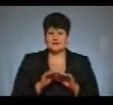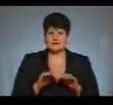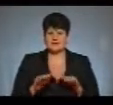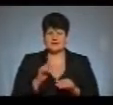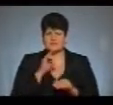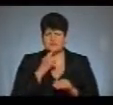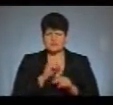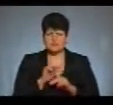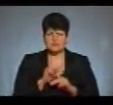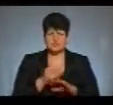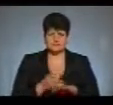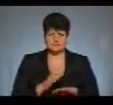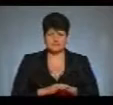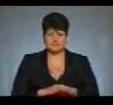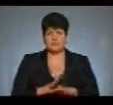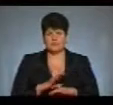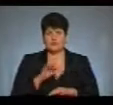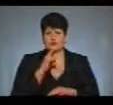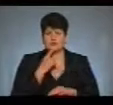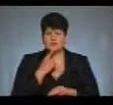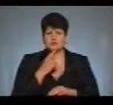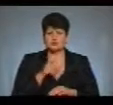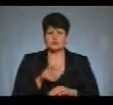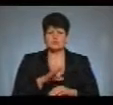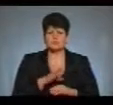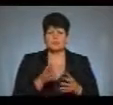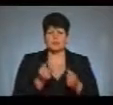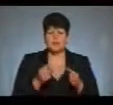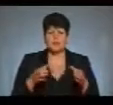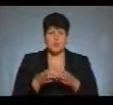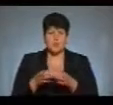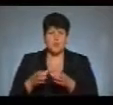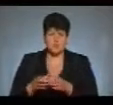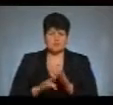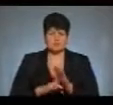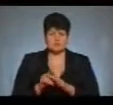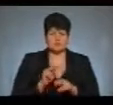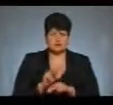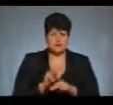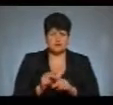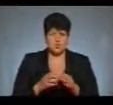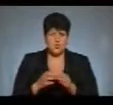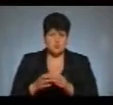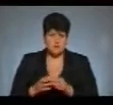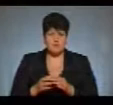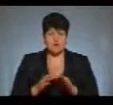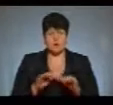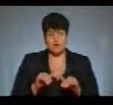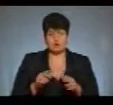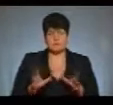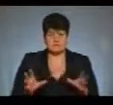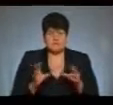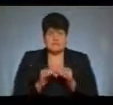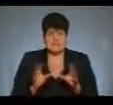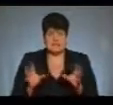такі складніші рухи. Було важко, тому що ми брали групами спочатку, тому що велика кількість дітей. Групами, а потім